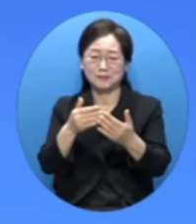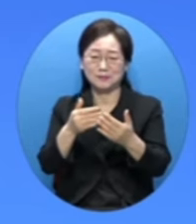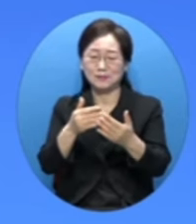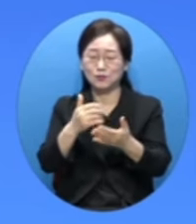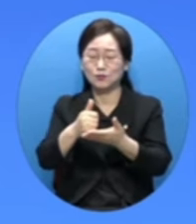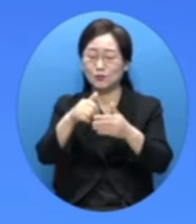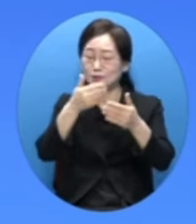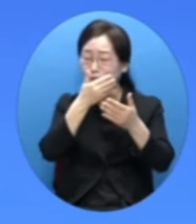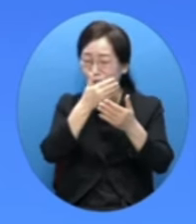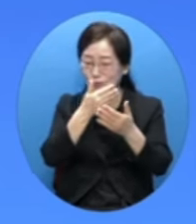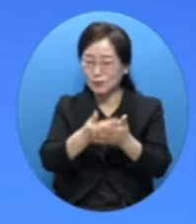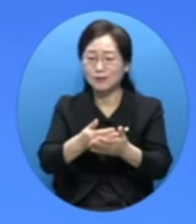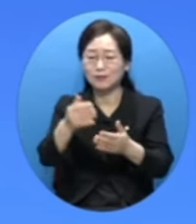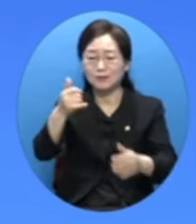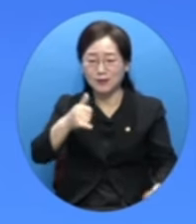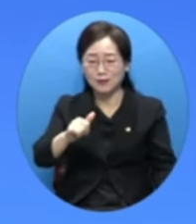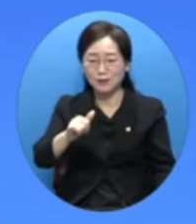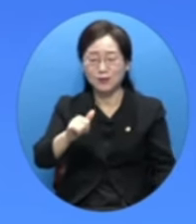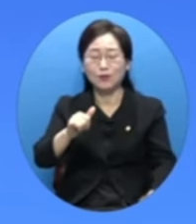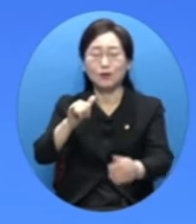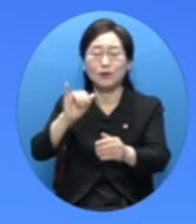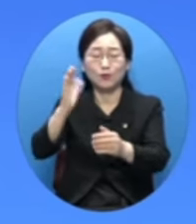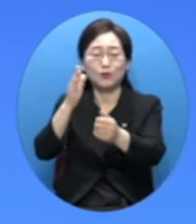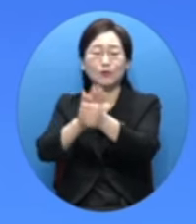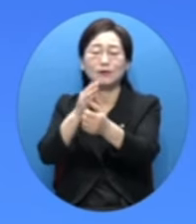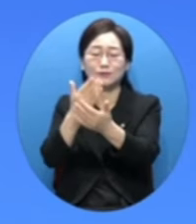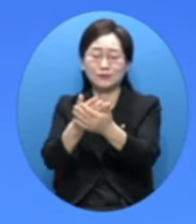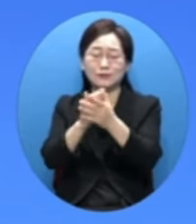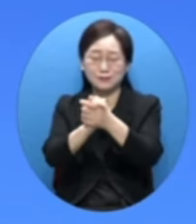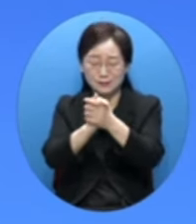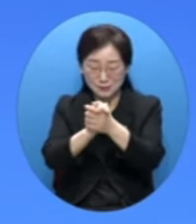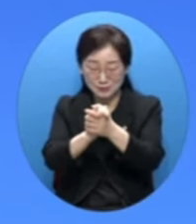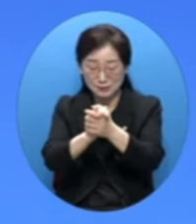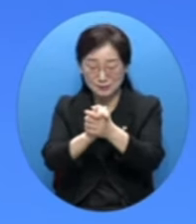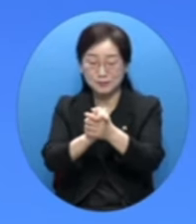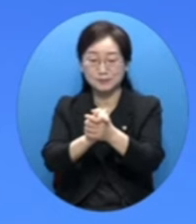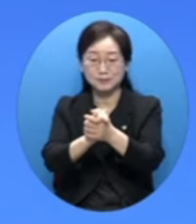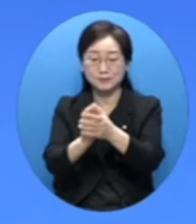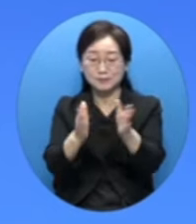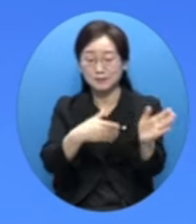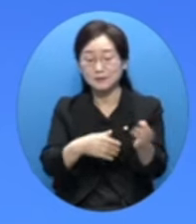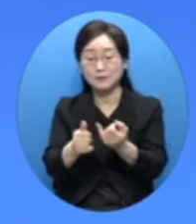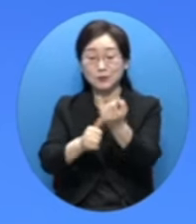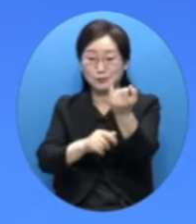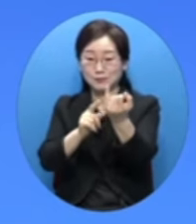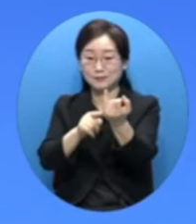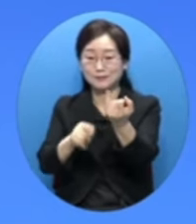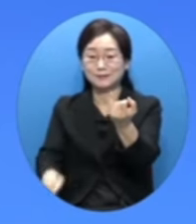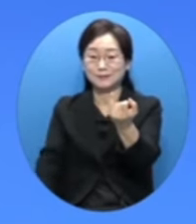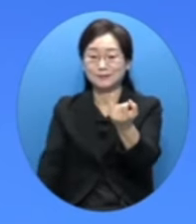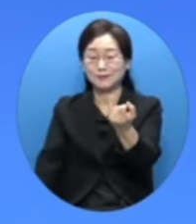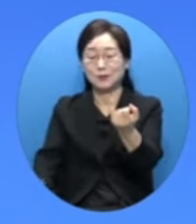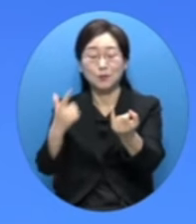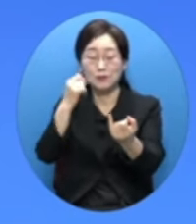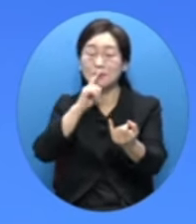주님의 귀한 자녀가 되도록 간절히 기도했습니다. 그래서 이 부인이 목사님